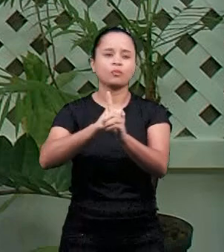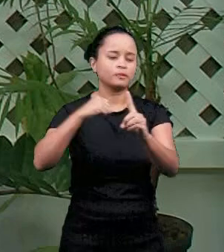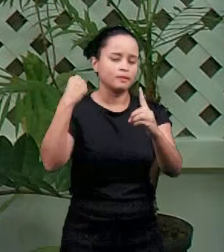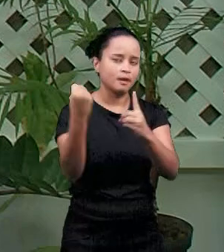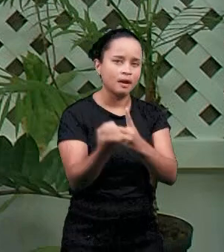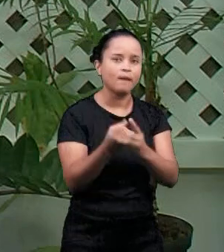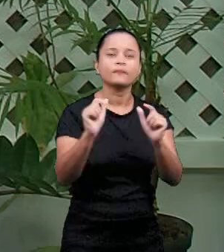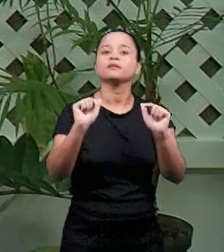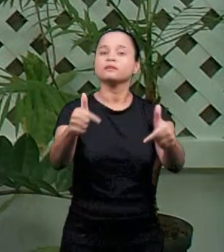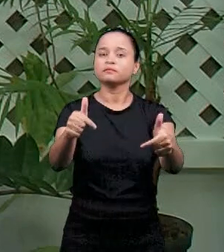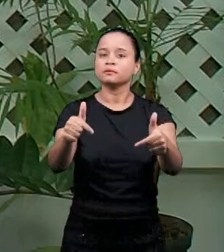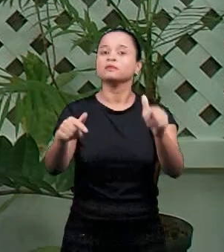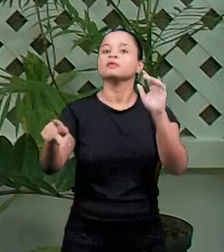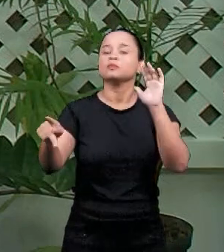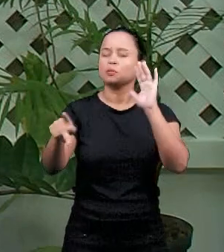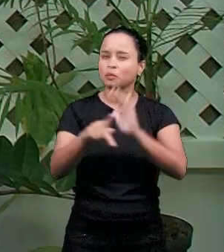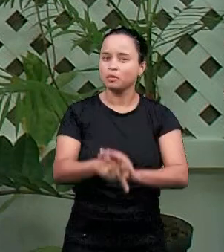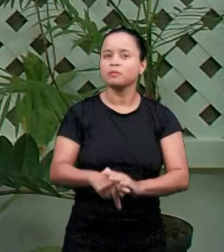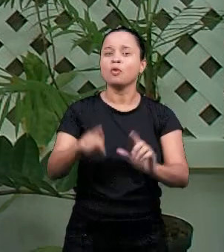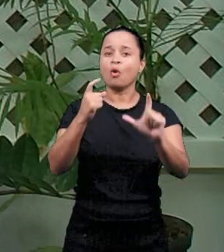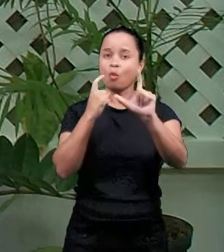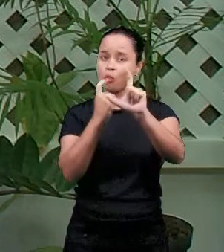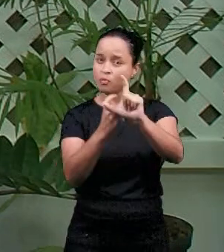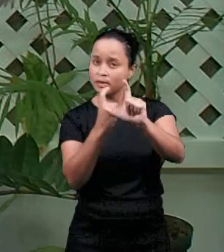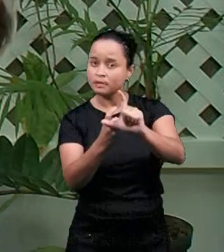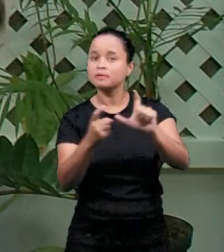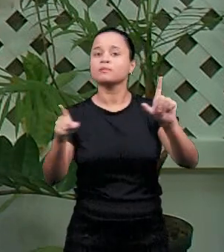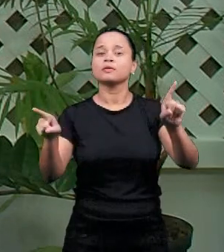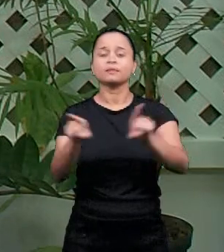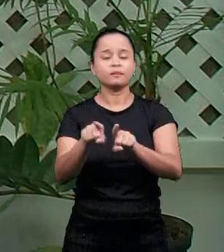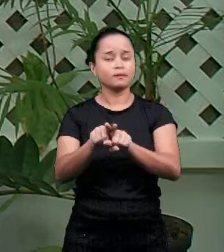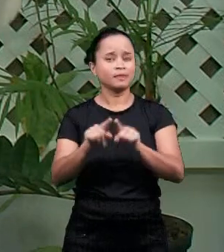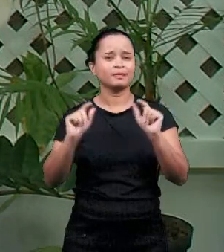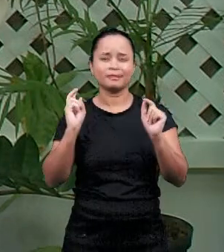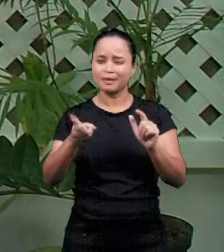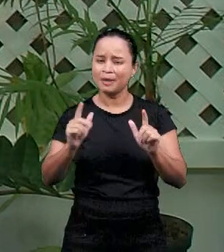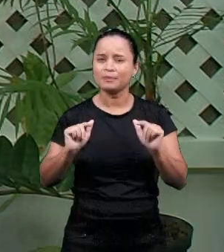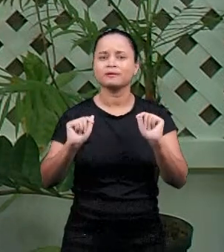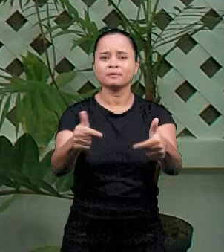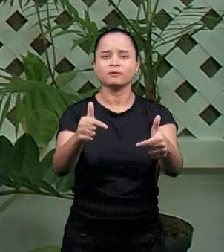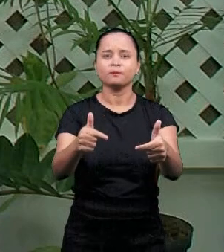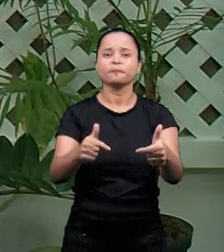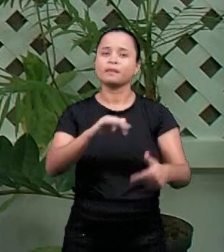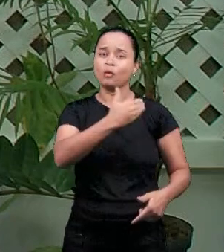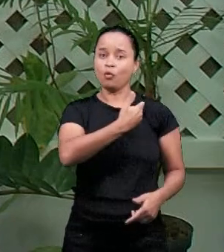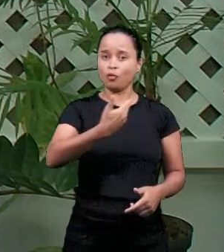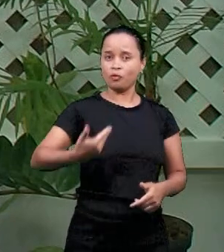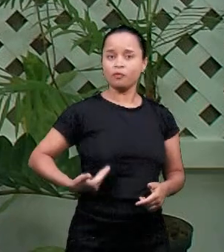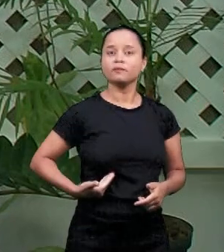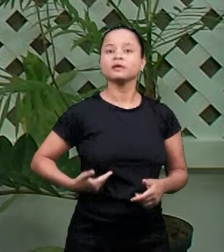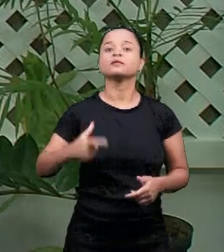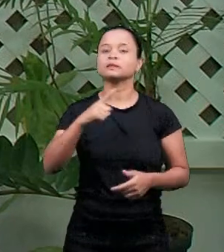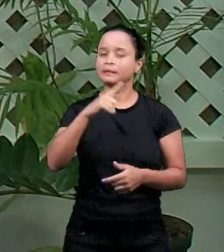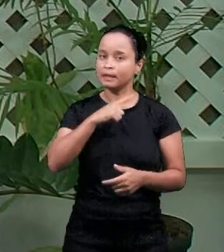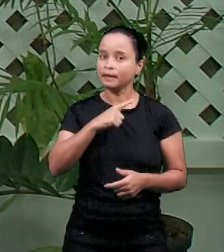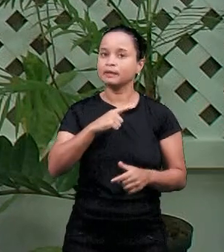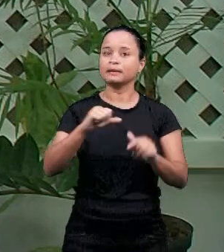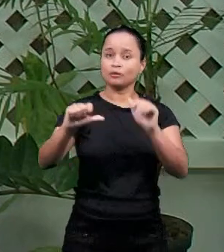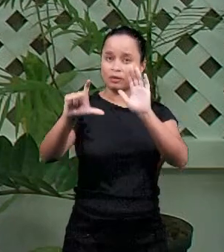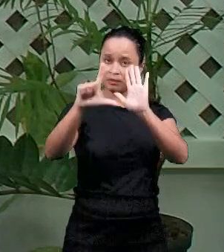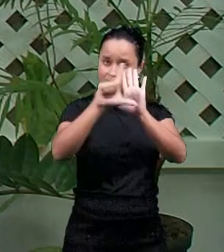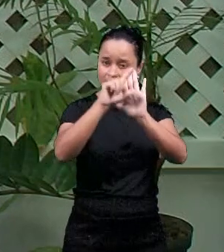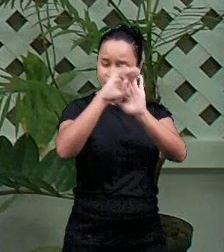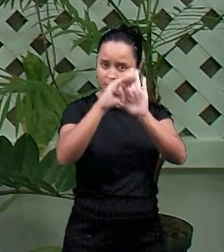l'argent du gouvernement. Le gouvernement, il a dans ses bases ce type d'enseignement qui est aidé